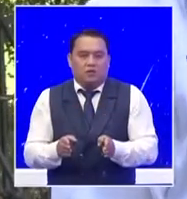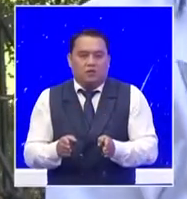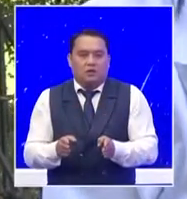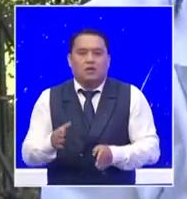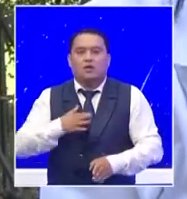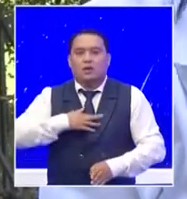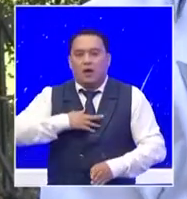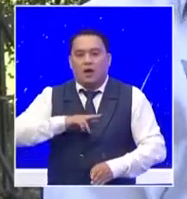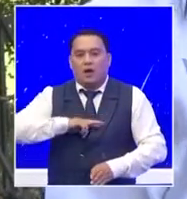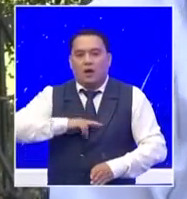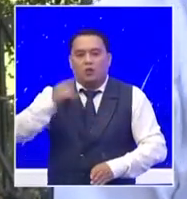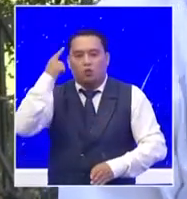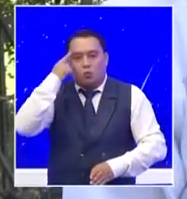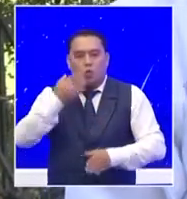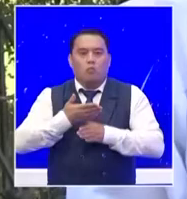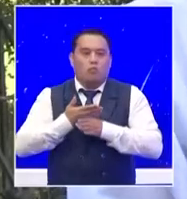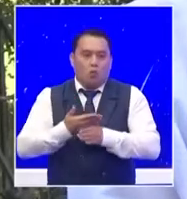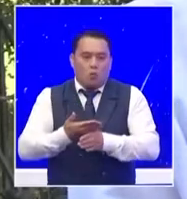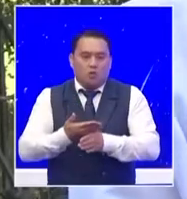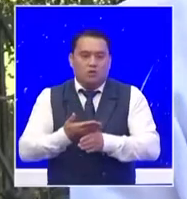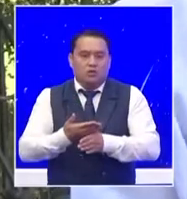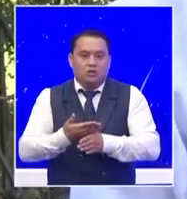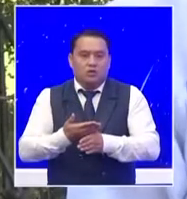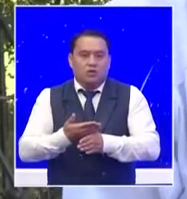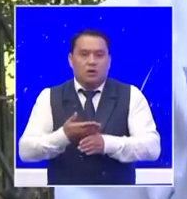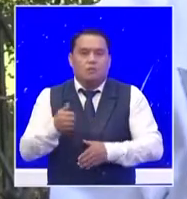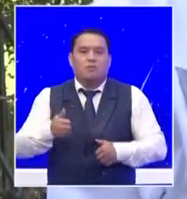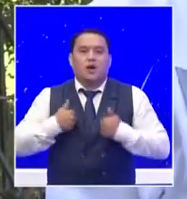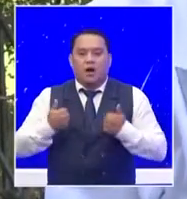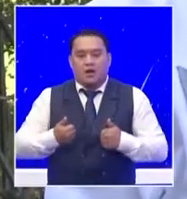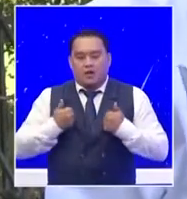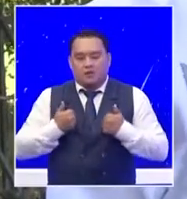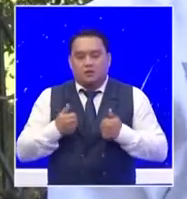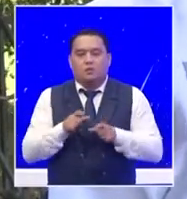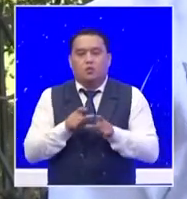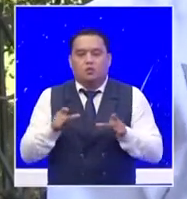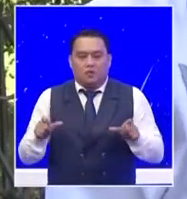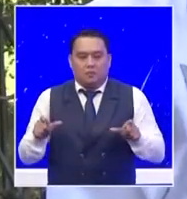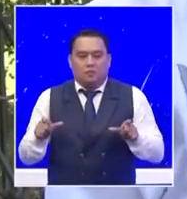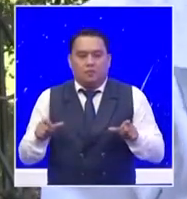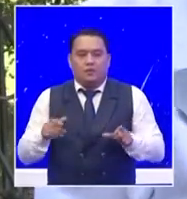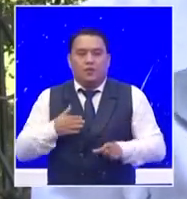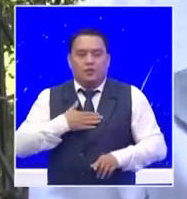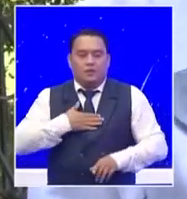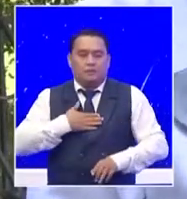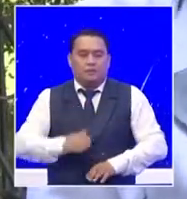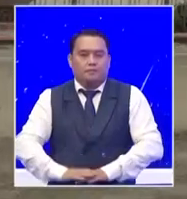Я думаю, данная гуманитарная помощь будет полезна и пациентам, и